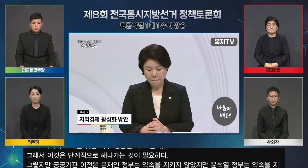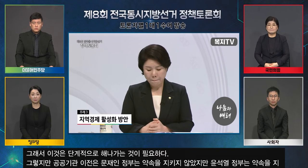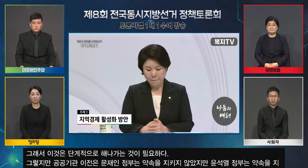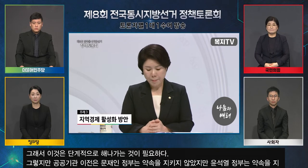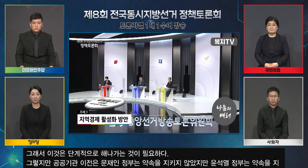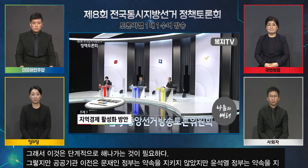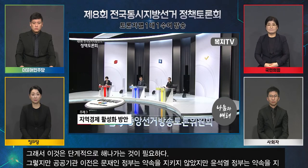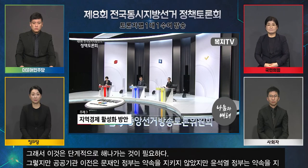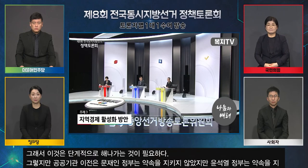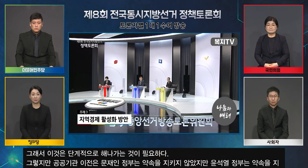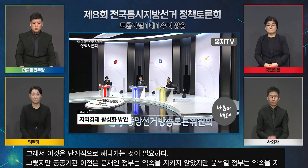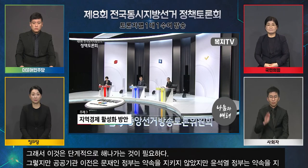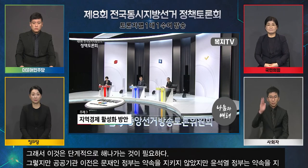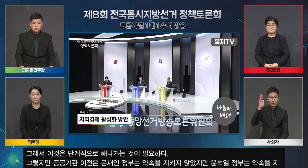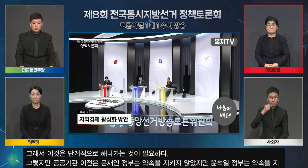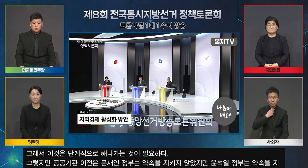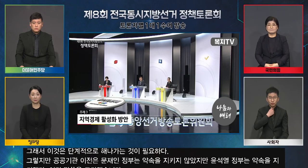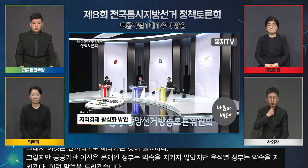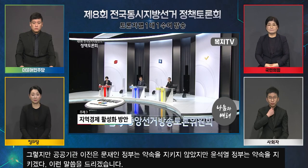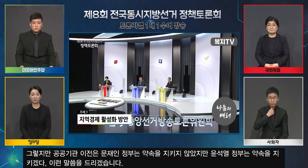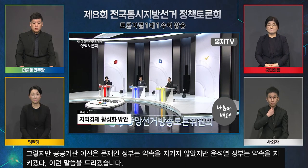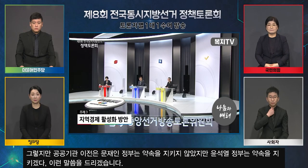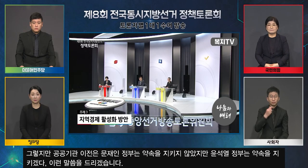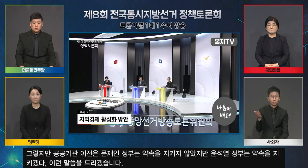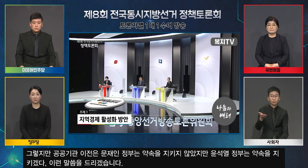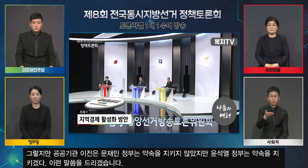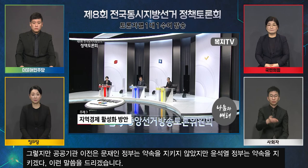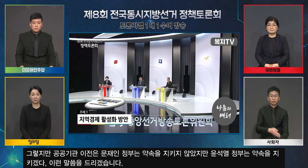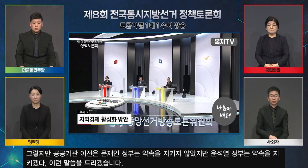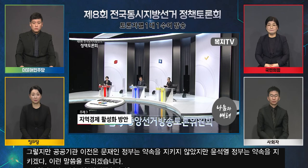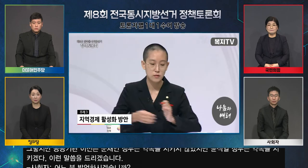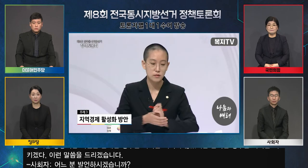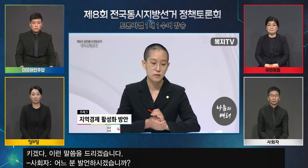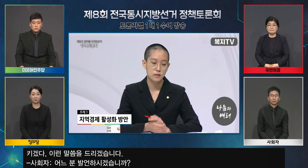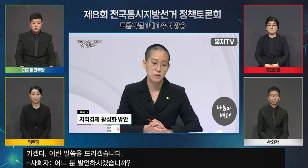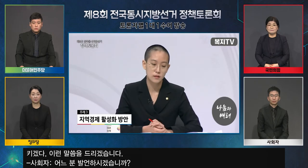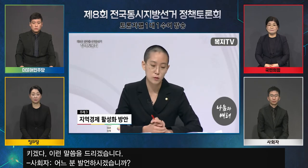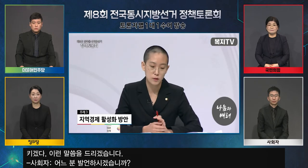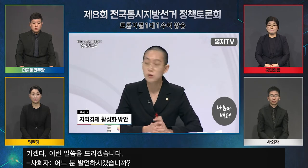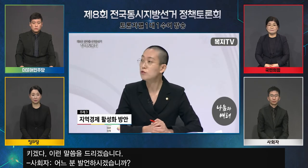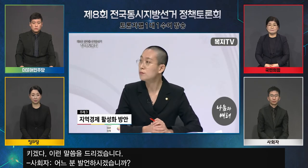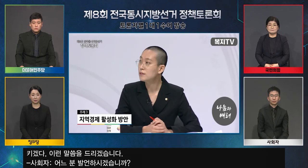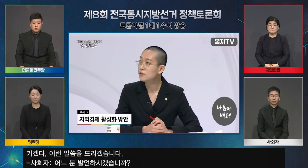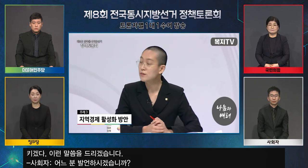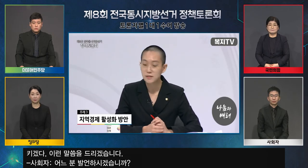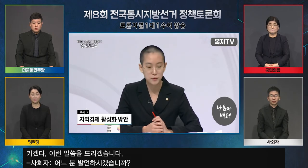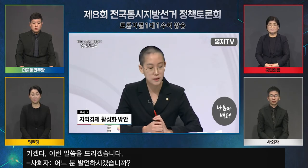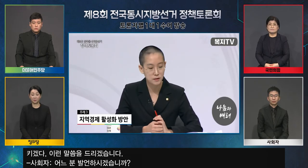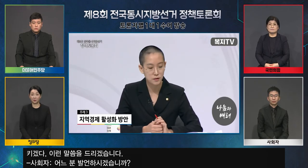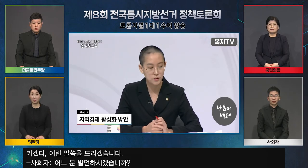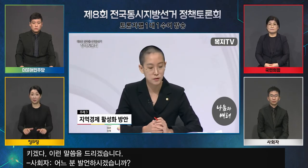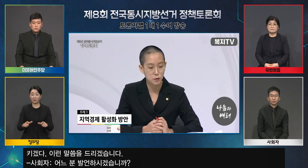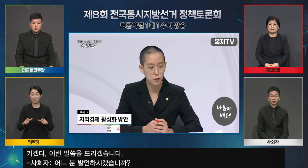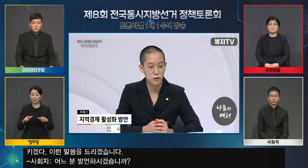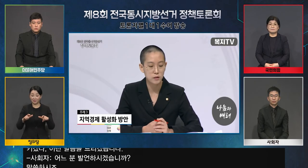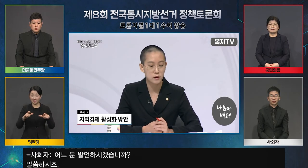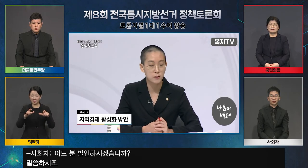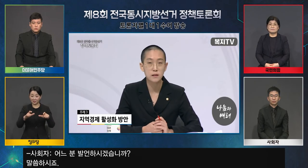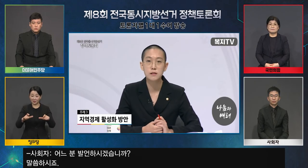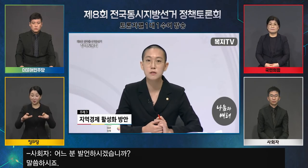네, 어느 분 발언하시겠습니까? 네, 말씀하시죠. 네, 그래도 지역균형 발전을 위해서